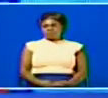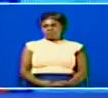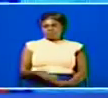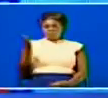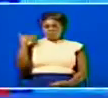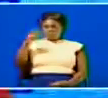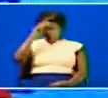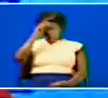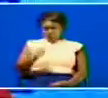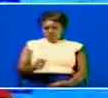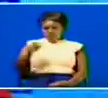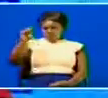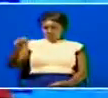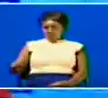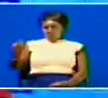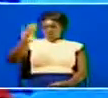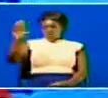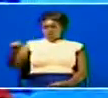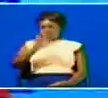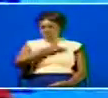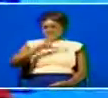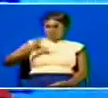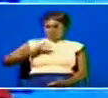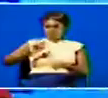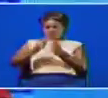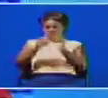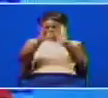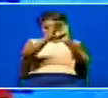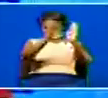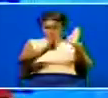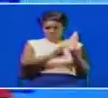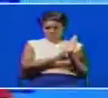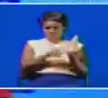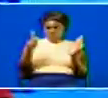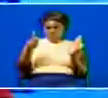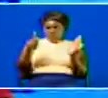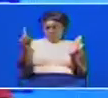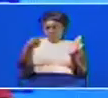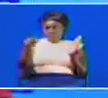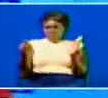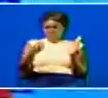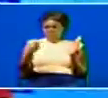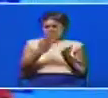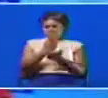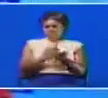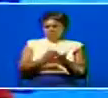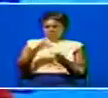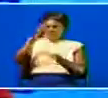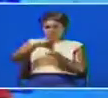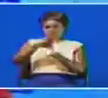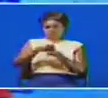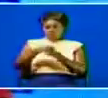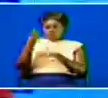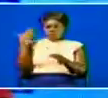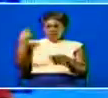Aliyekuwa jaji wa Afrika Kusini na mwenyekiti wa kamati ya marekebisho ya katiba nchini Johann Kriegler amekosoa baadhi ya mambo kwenye uchaguzi mkuu wa mwaka